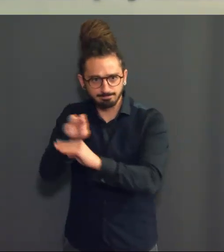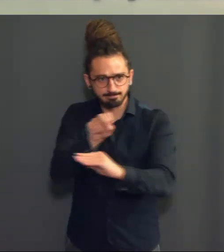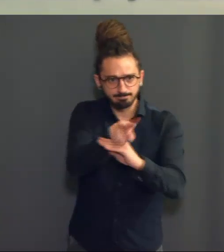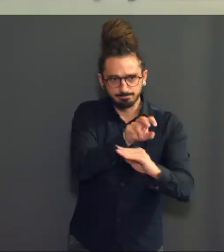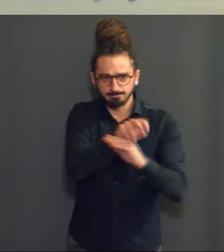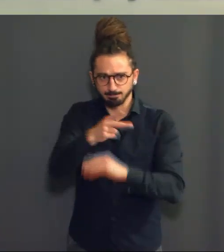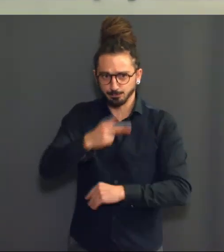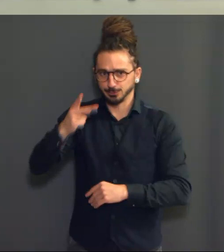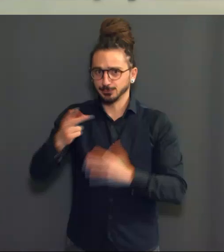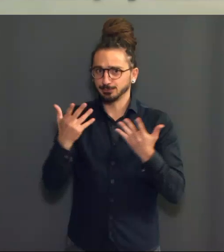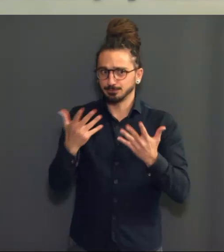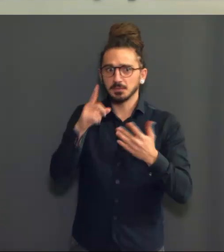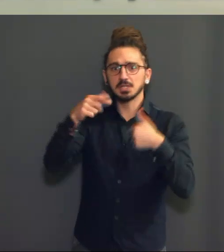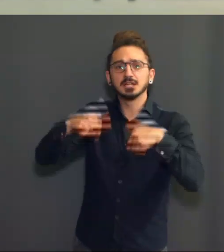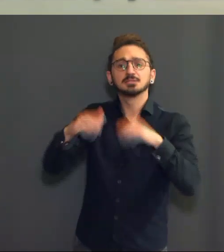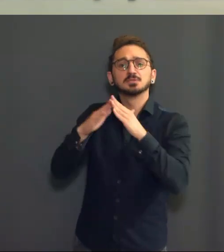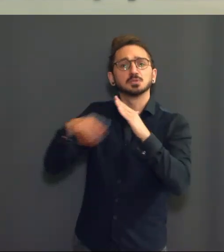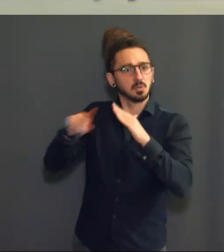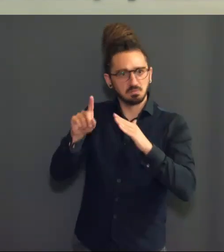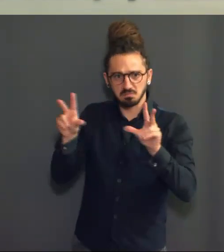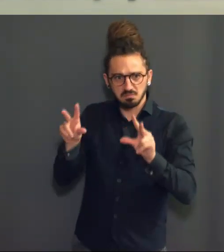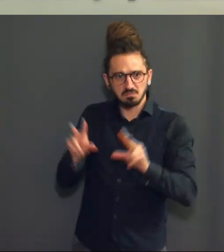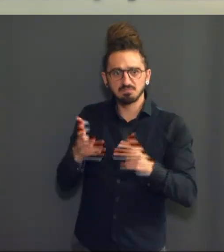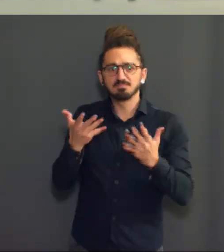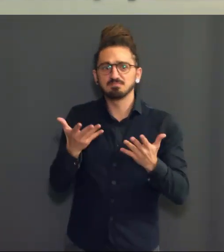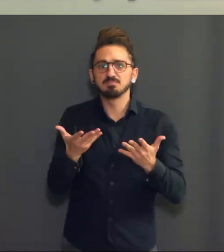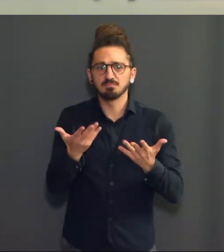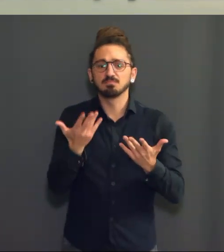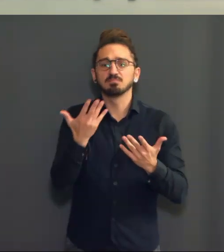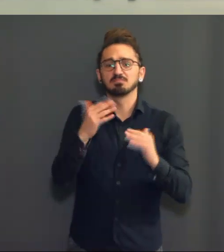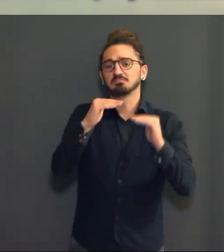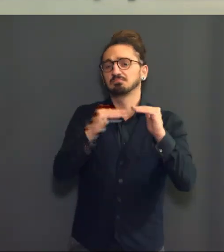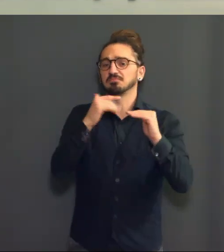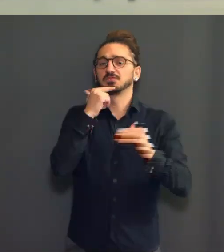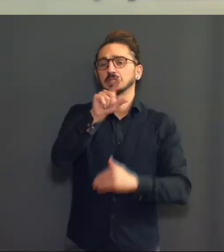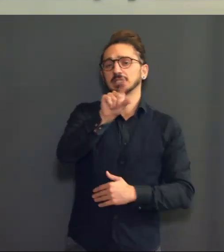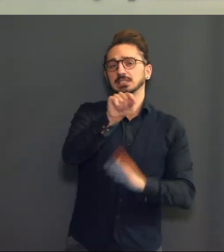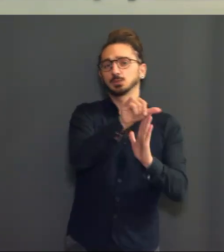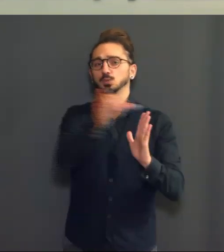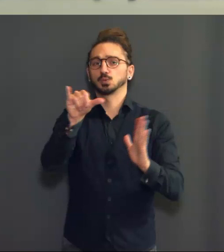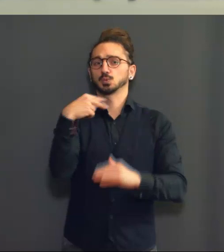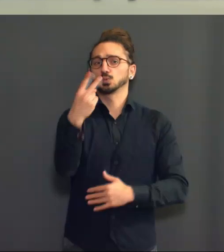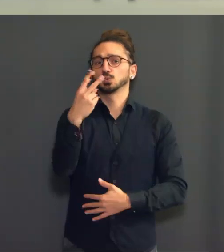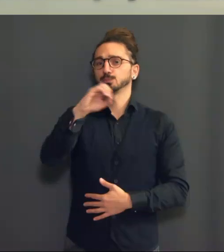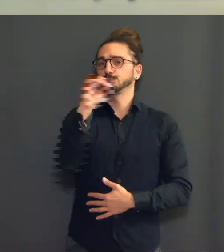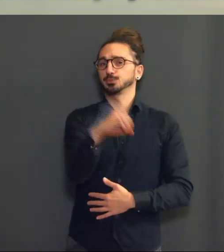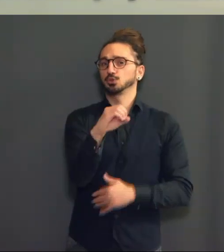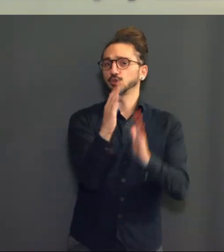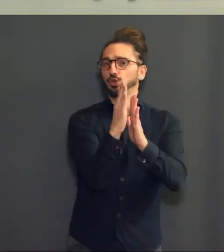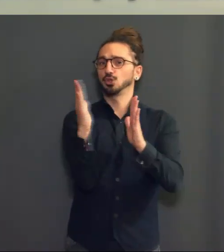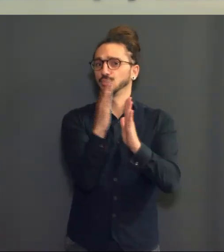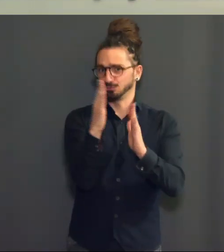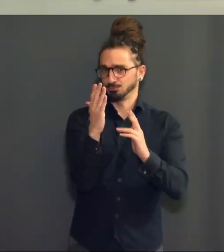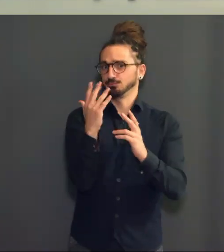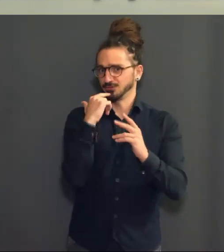des valeurs qui sont plutôt comprises entre 10 et 12%. Cette baisse est allée de